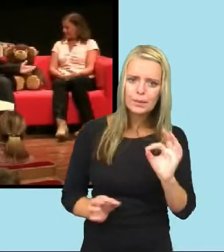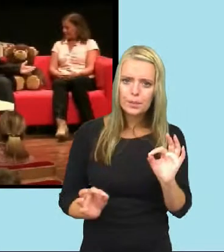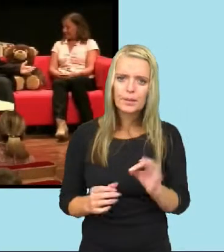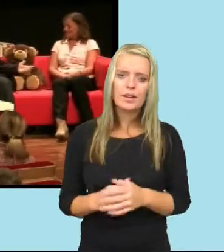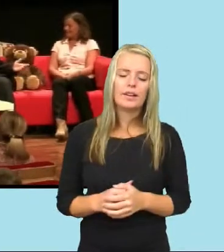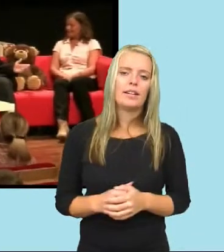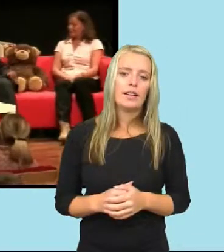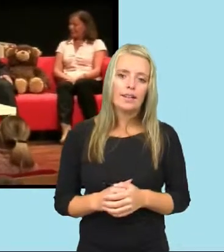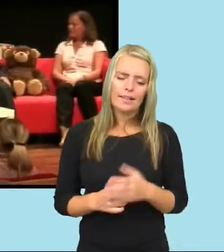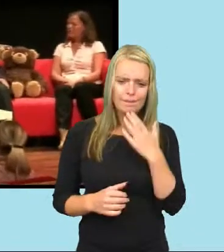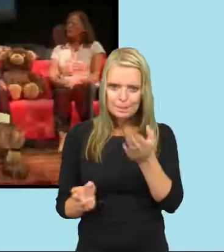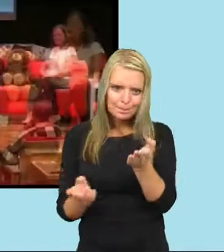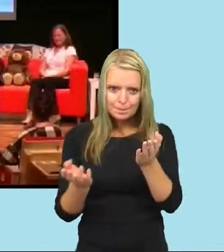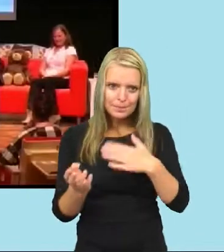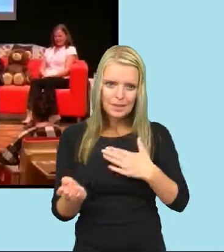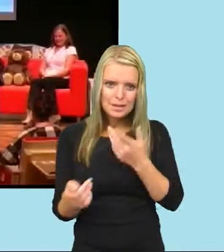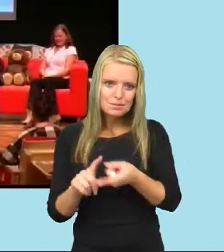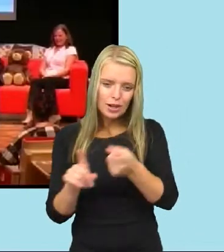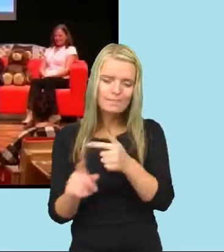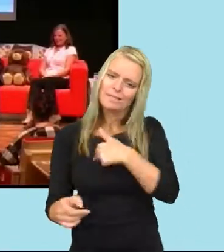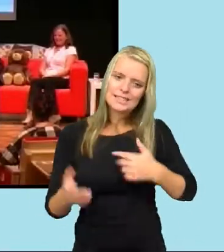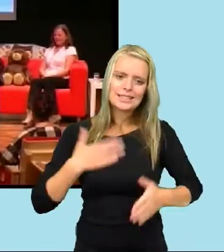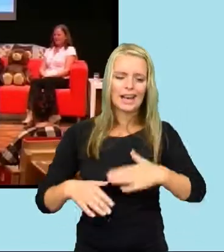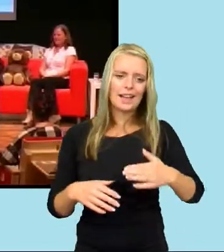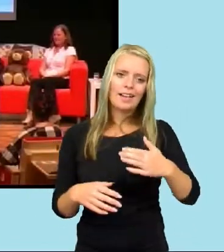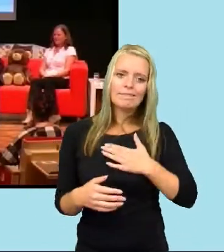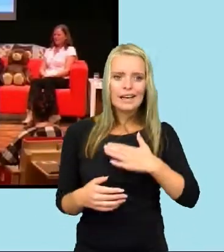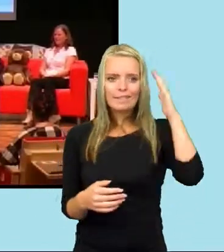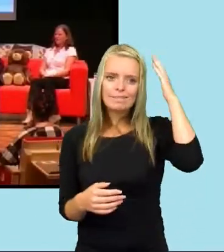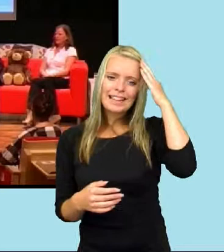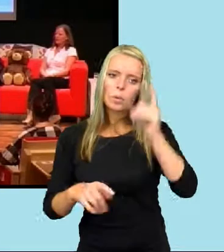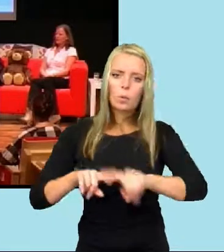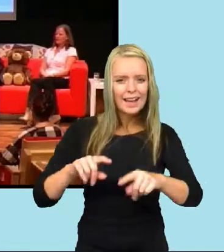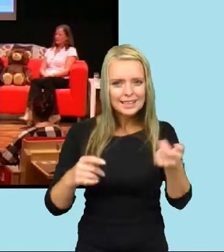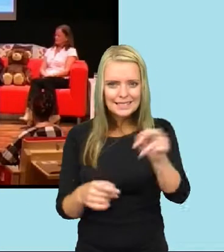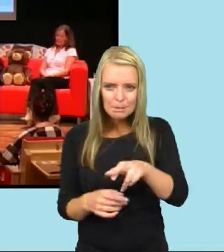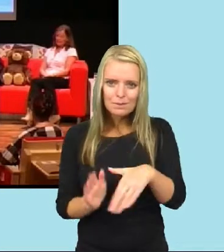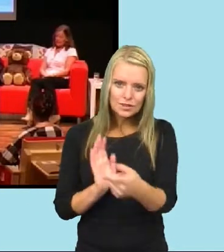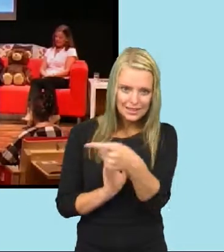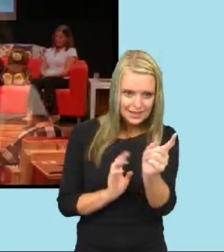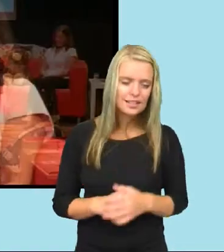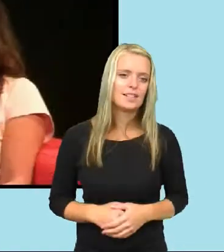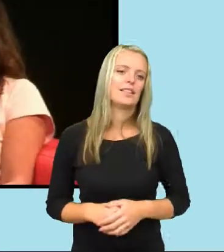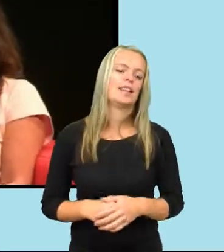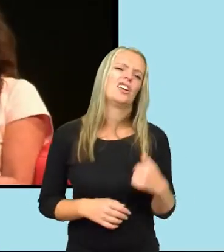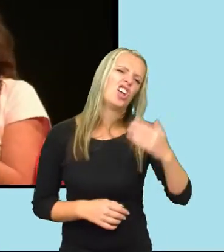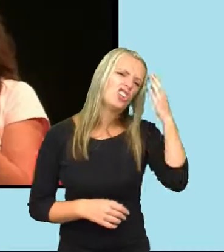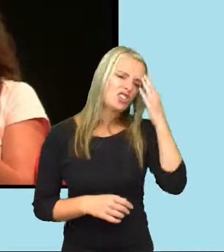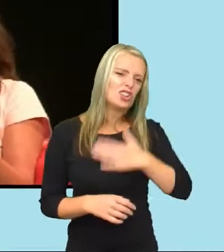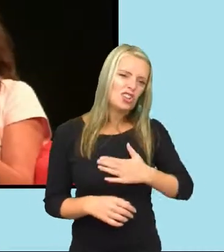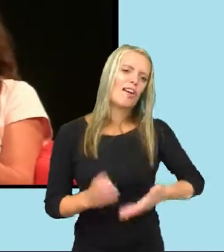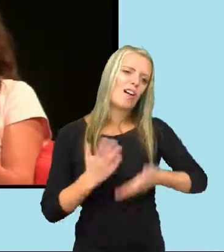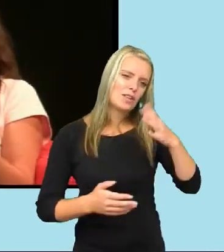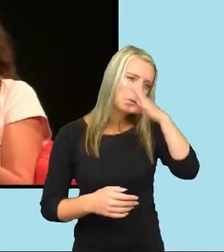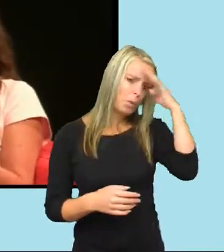Vem vill börja och berätta? För vi vill gärna ja. Ta del av olika exempel kanske som ni har. Jag tycker det är lite åldersrelaterat. I och för sig alla barn